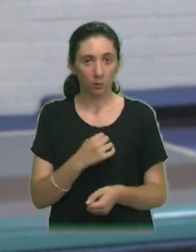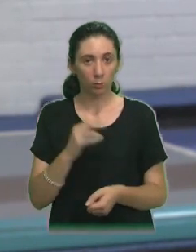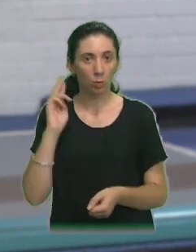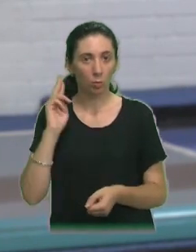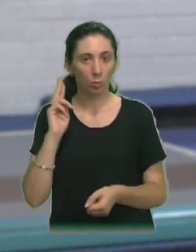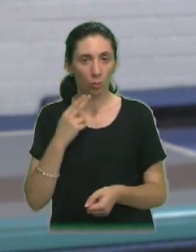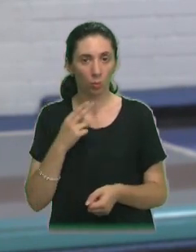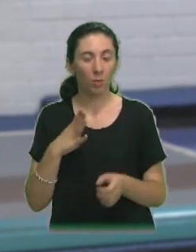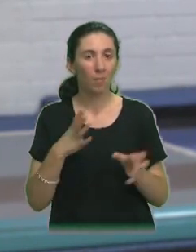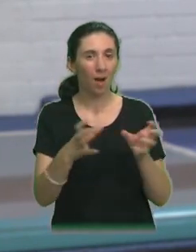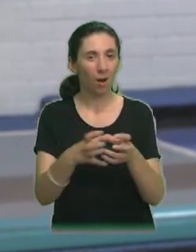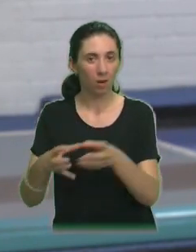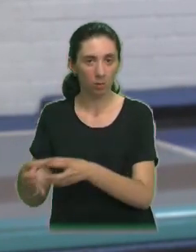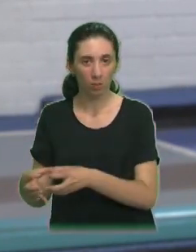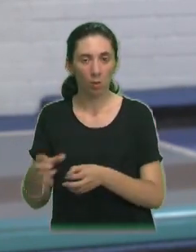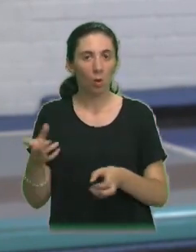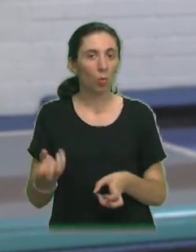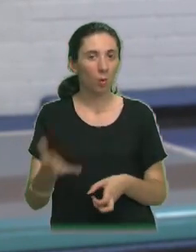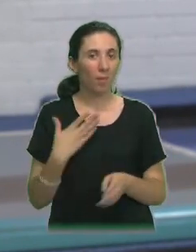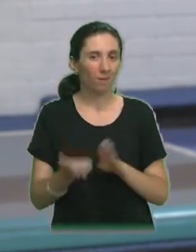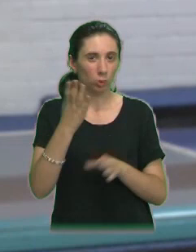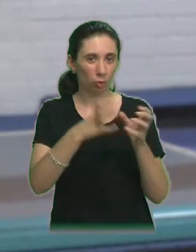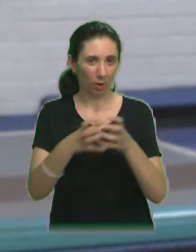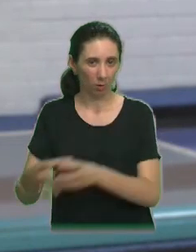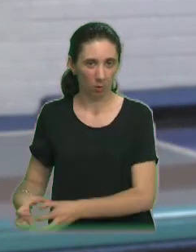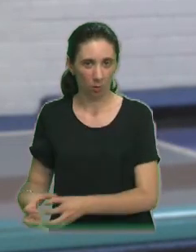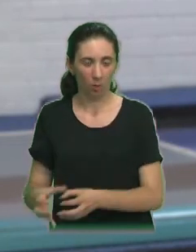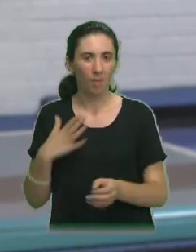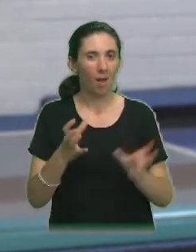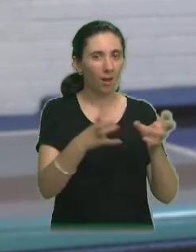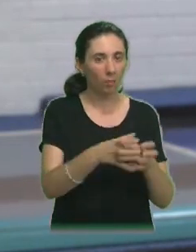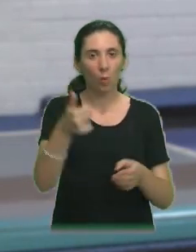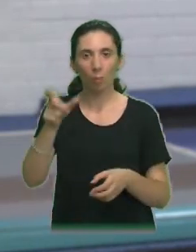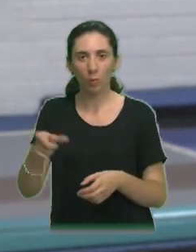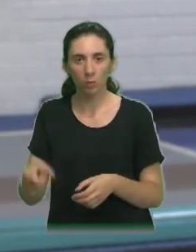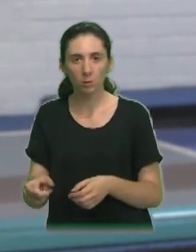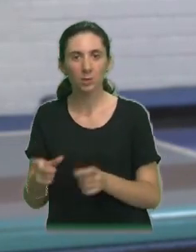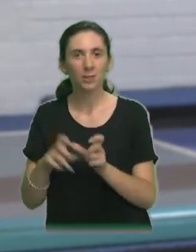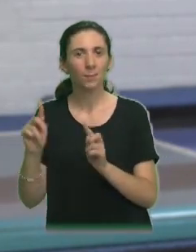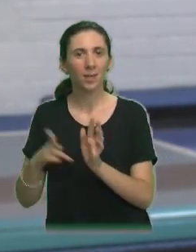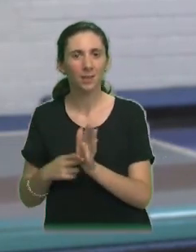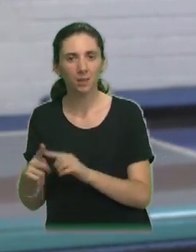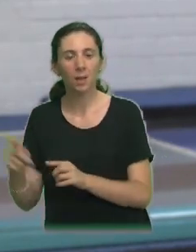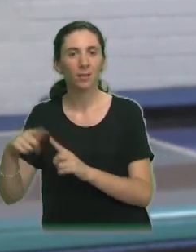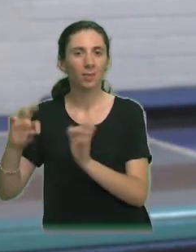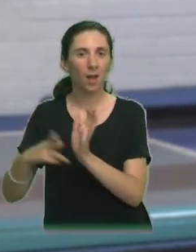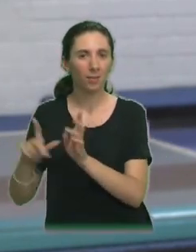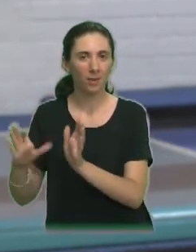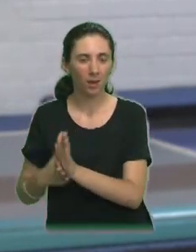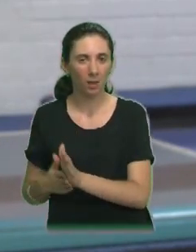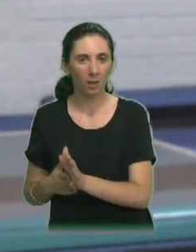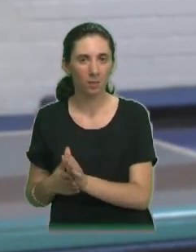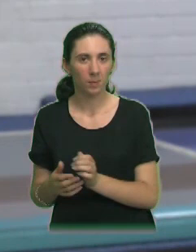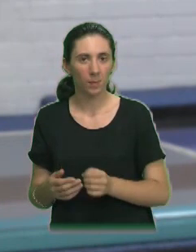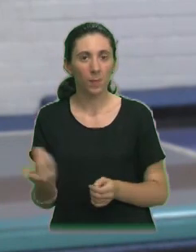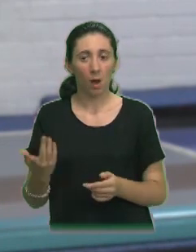u kategorijama. Kuglanje ima više kategorija, znači natječeš se ekipno, pojedinačno, u sprintu, tandemu. I naravno,